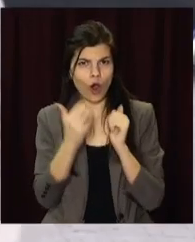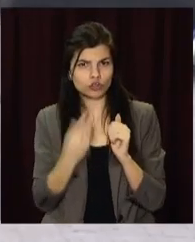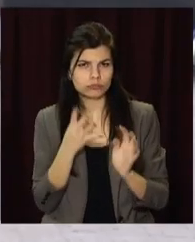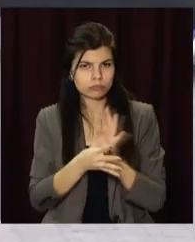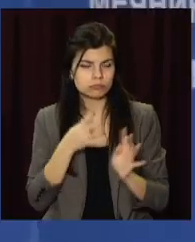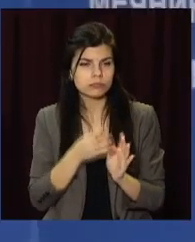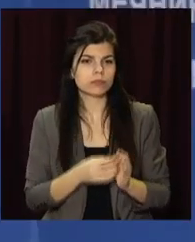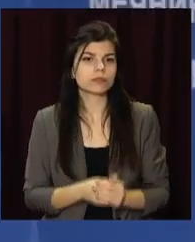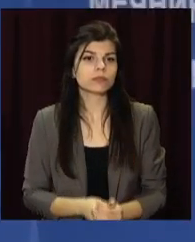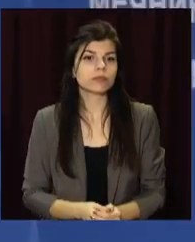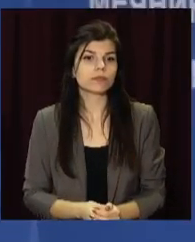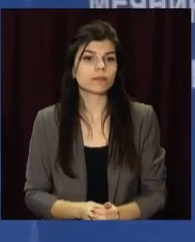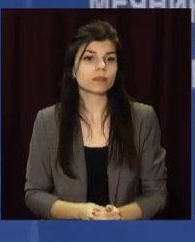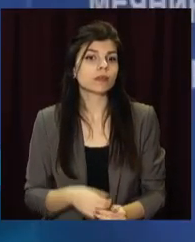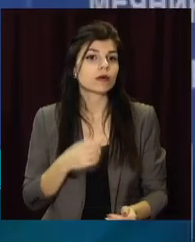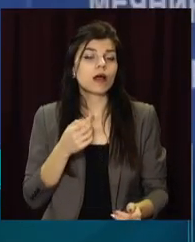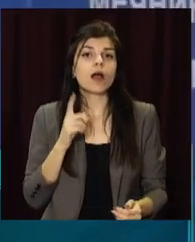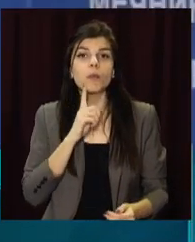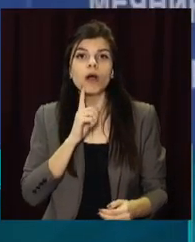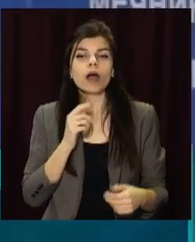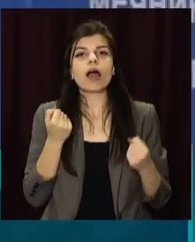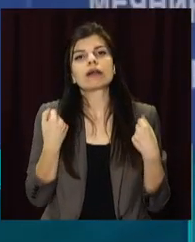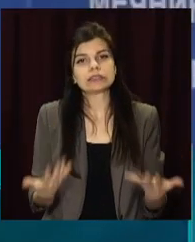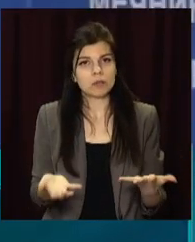недужих. Розслаблятися не